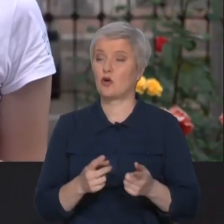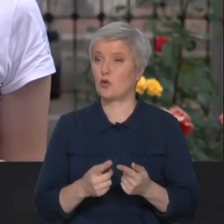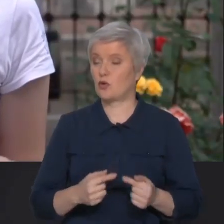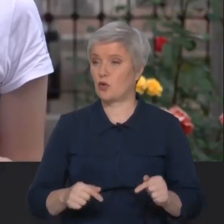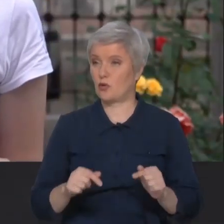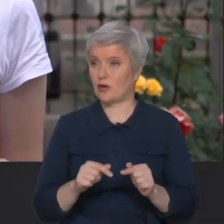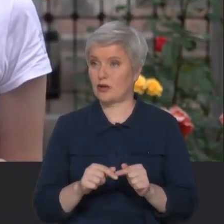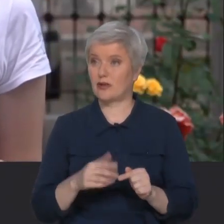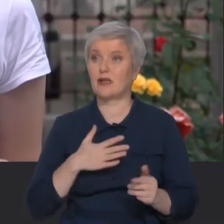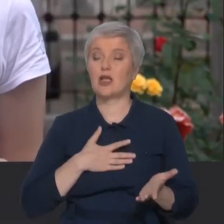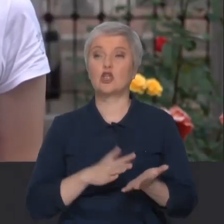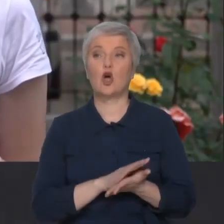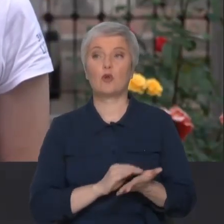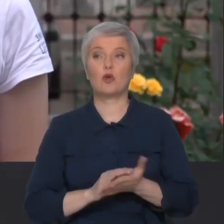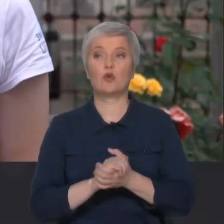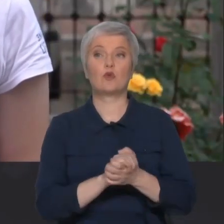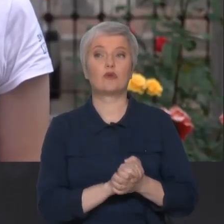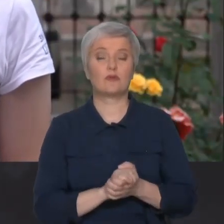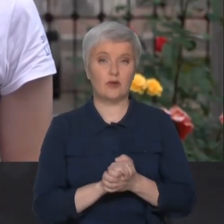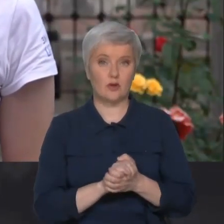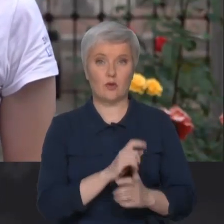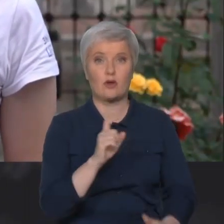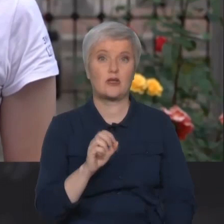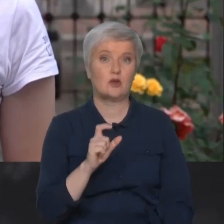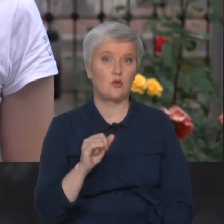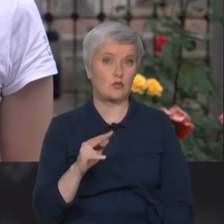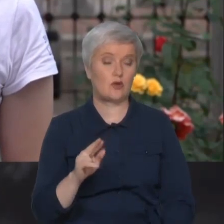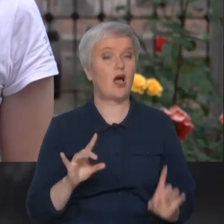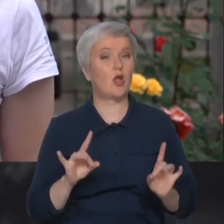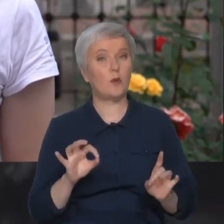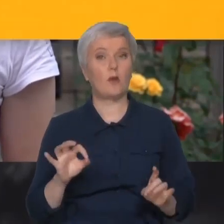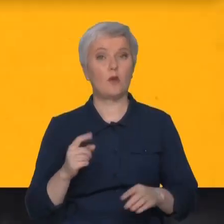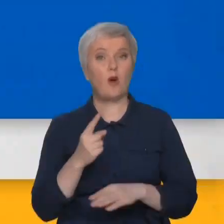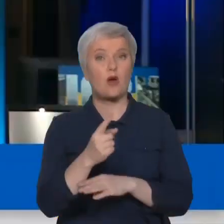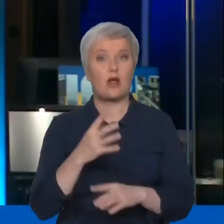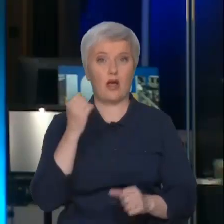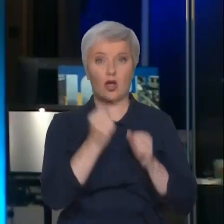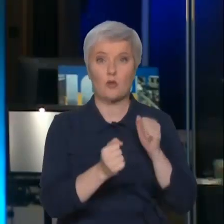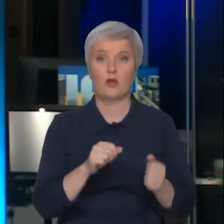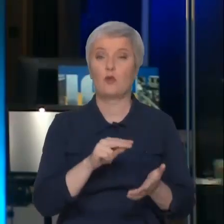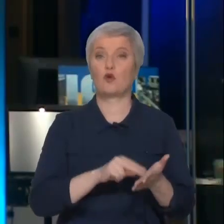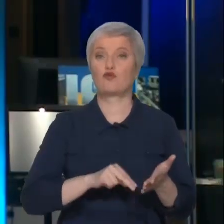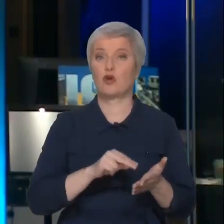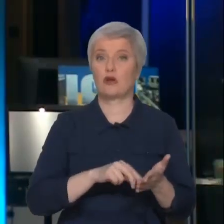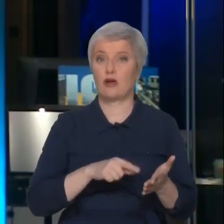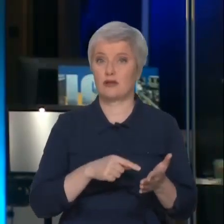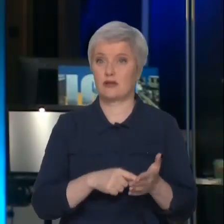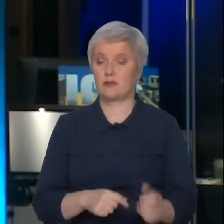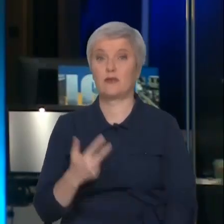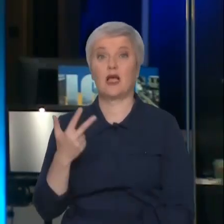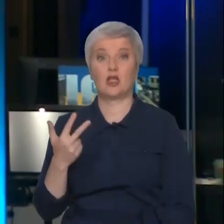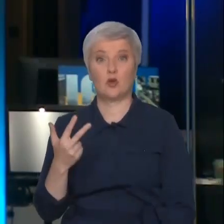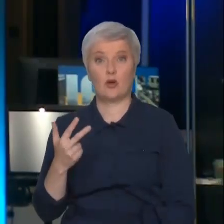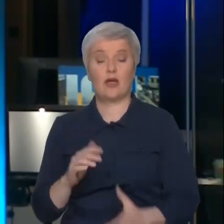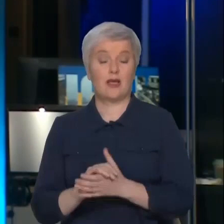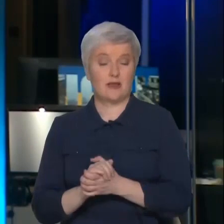Це була кореспондентка Суспільного Тетяна Зозуля, яка розповіла про ракетні удари по Черкасах. 3 цивільних загинули,